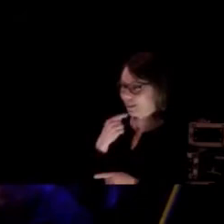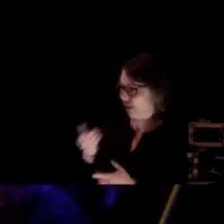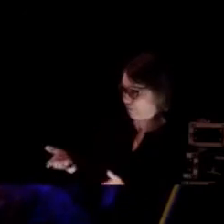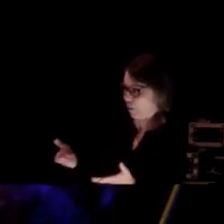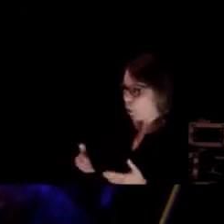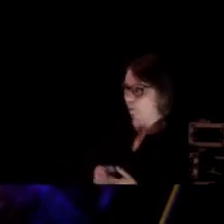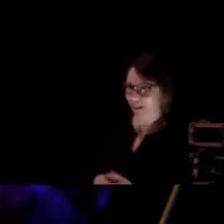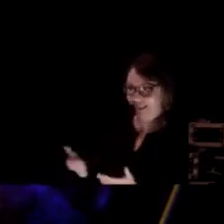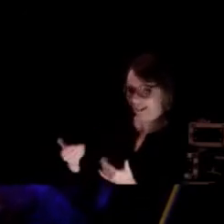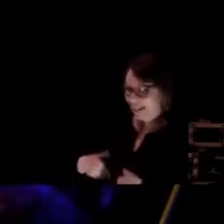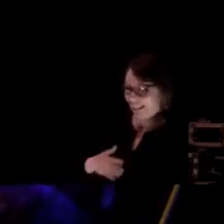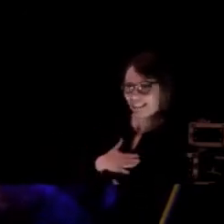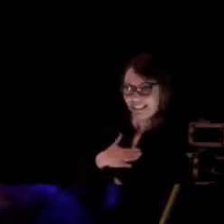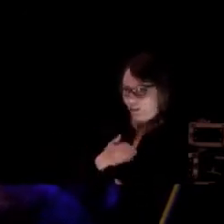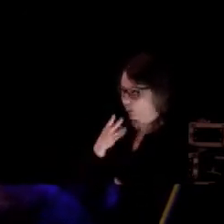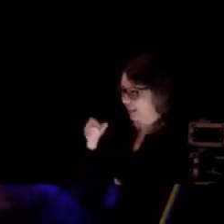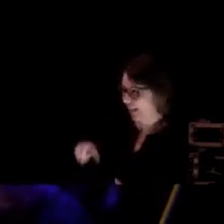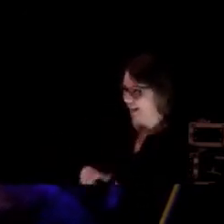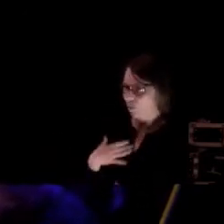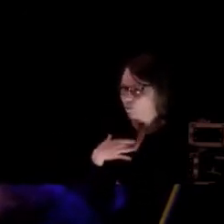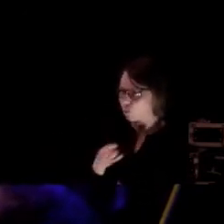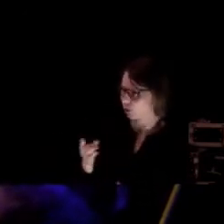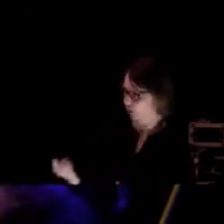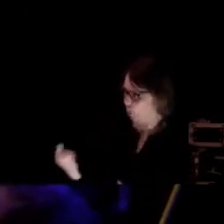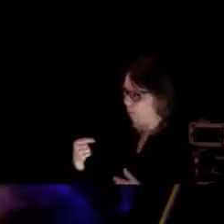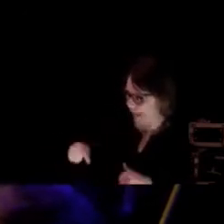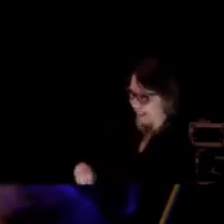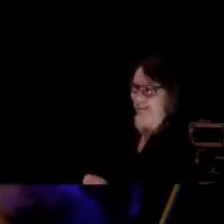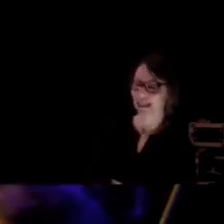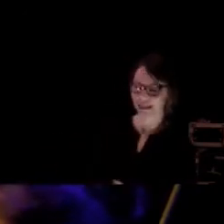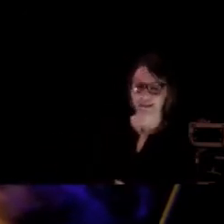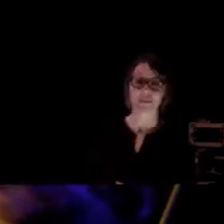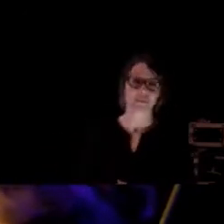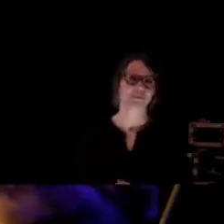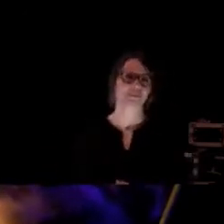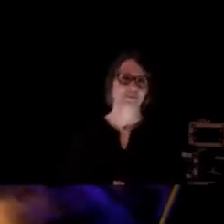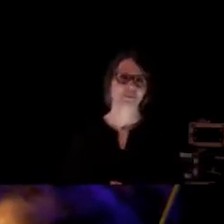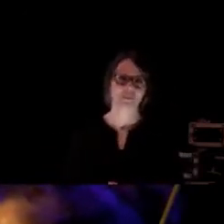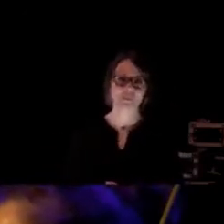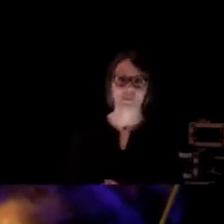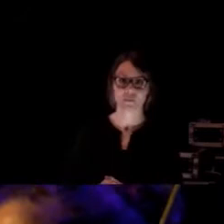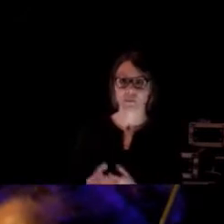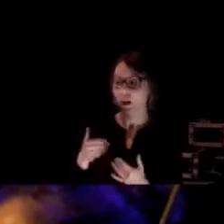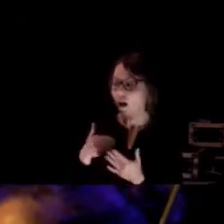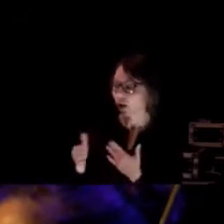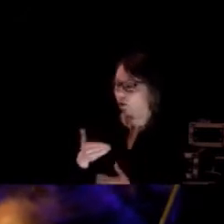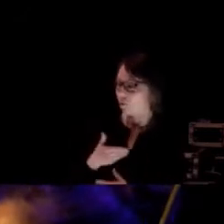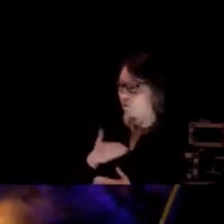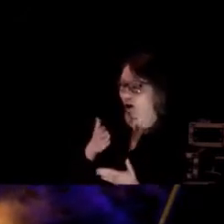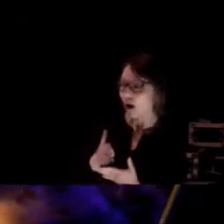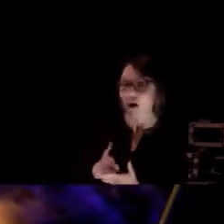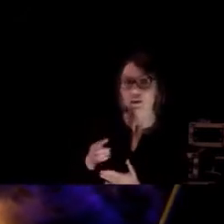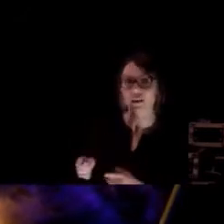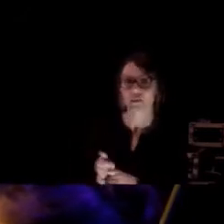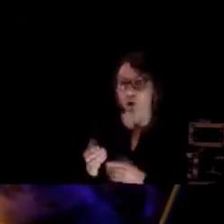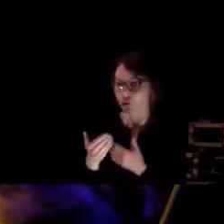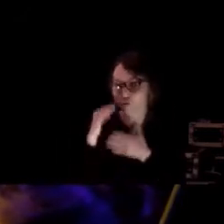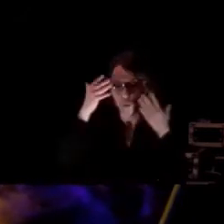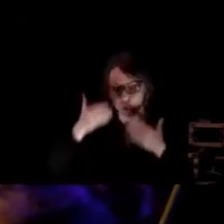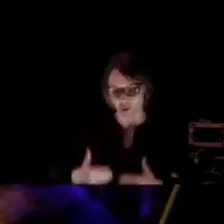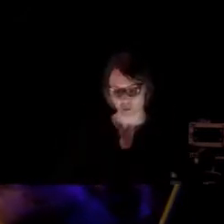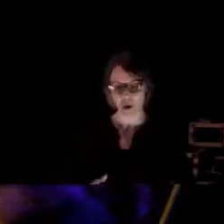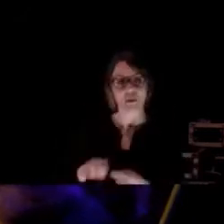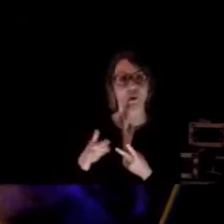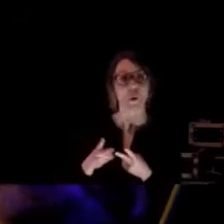er invitert her. Jeg har gledet meg til å se deg. Du er modig som kom inn her. Sant? Det handler så mye bare om akkurat det som utenpå, men så handler det